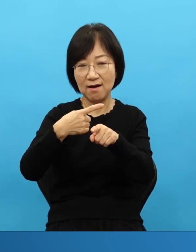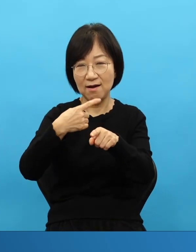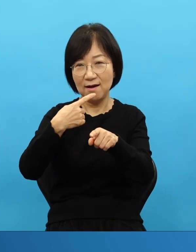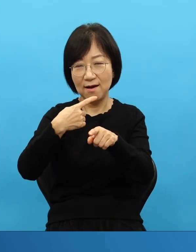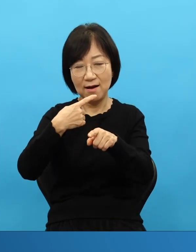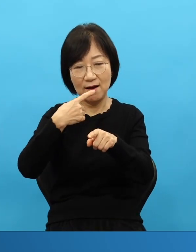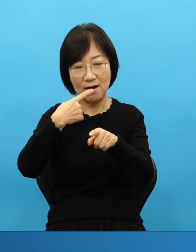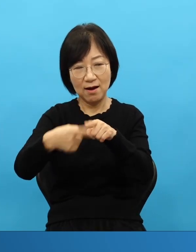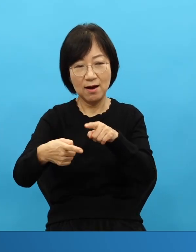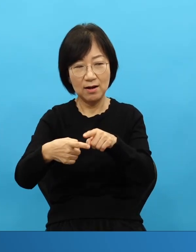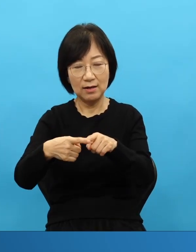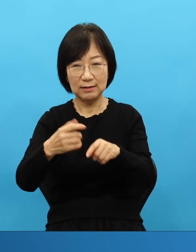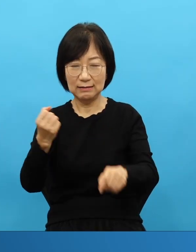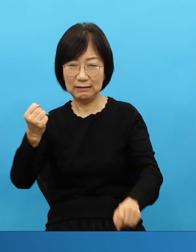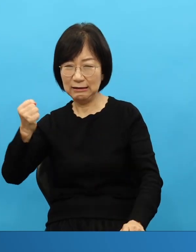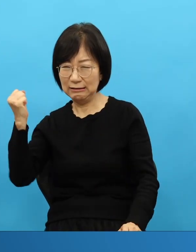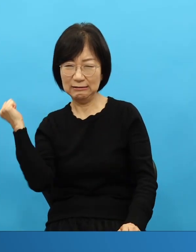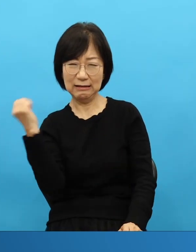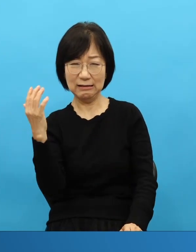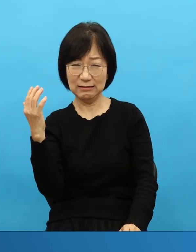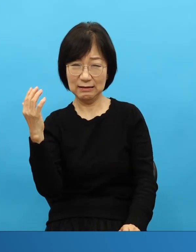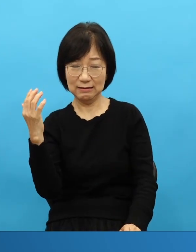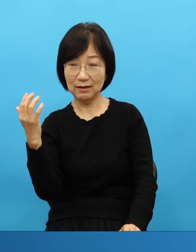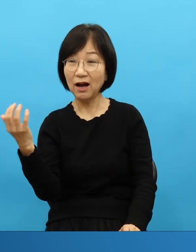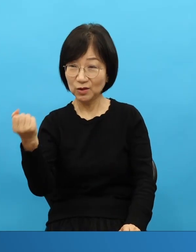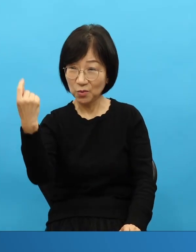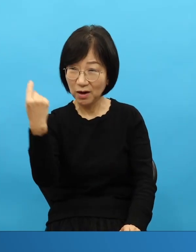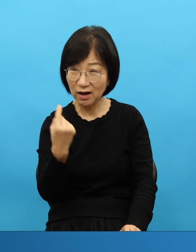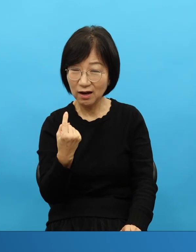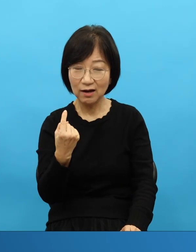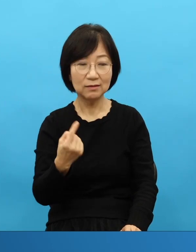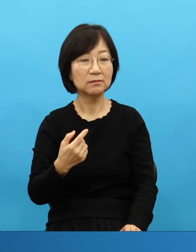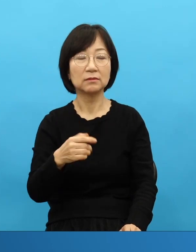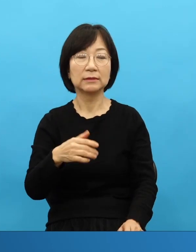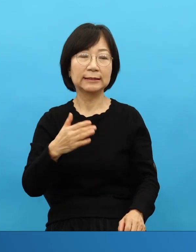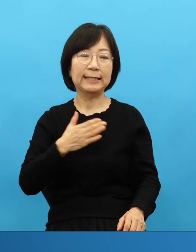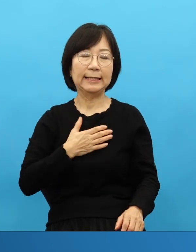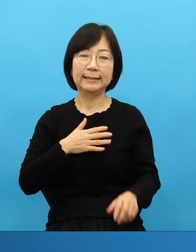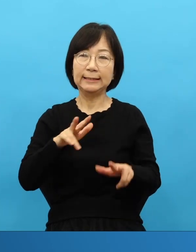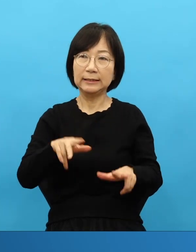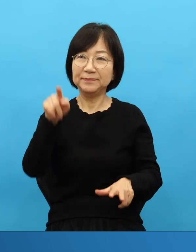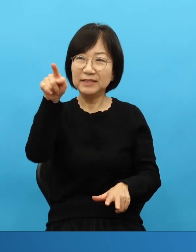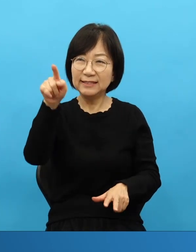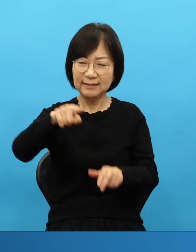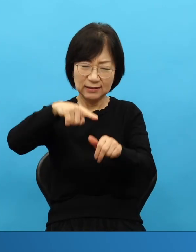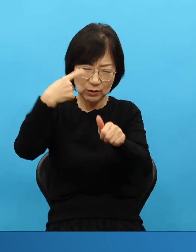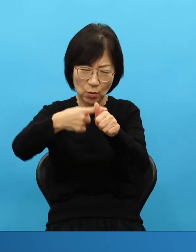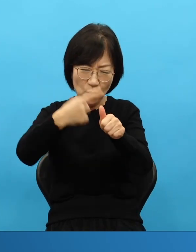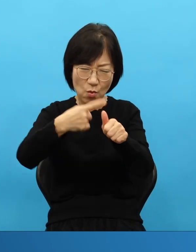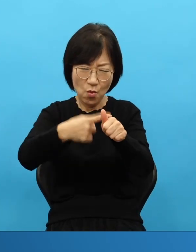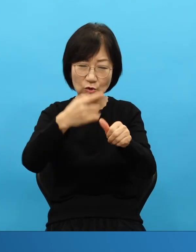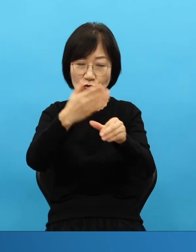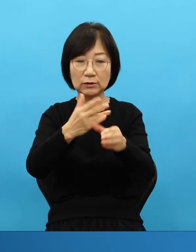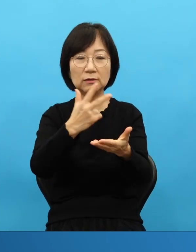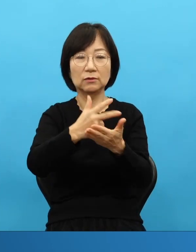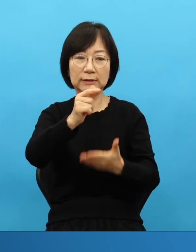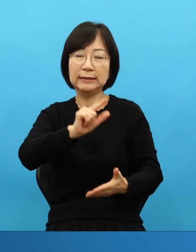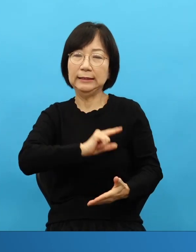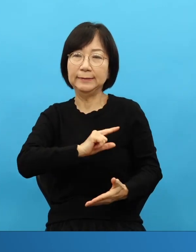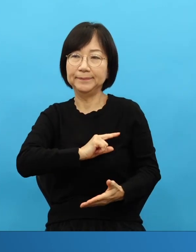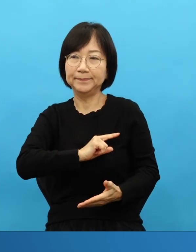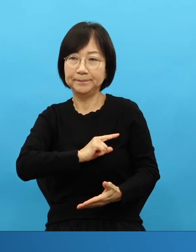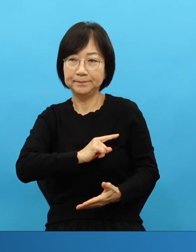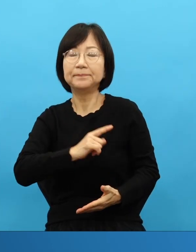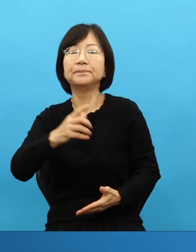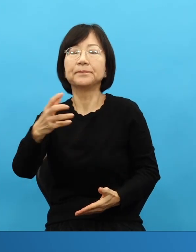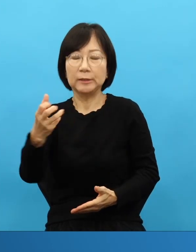왔지만은 나는 네가 모욕하는 여호와의 이름으로 왔다. You come against me with the spear and the sword and javelin, but I come against you in the